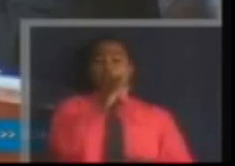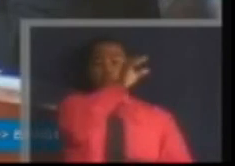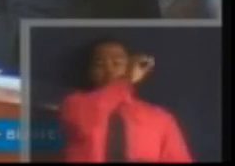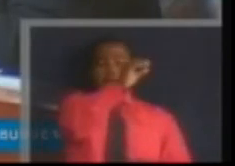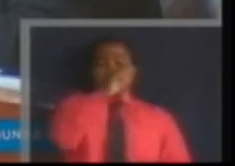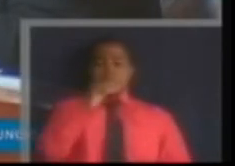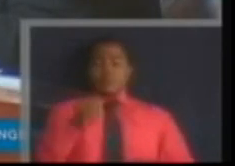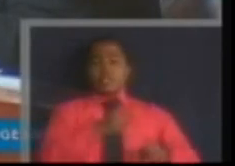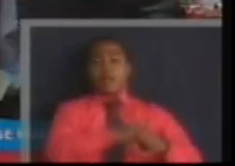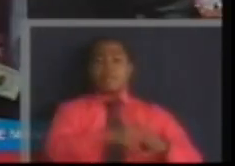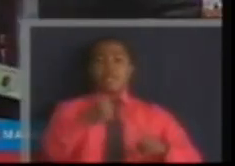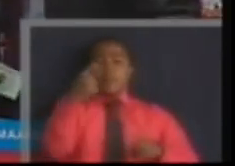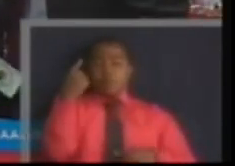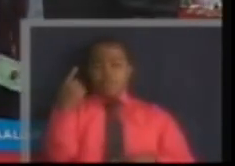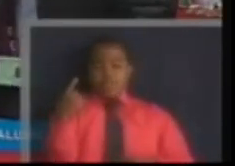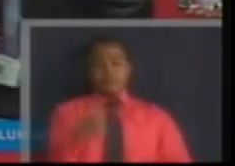100%.